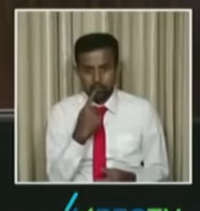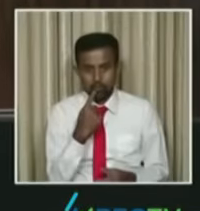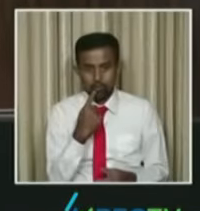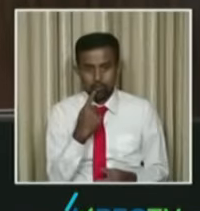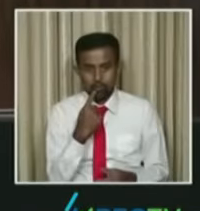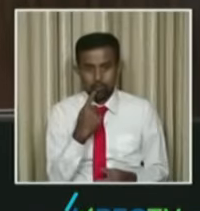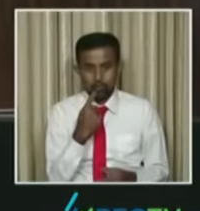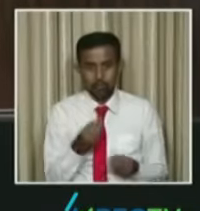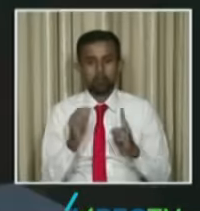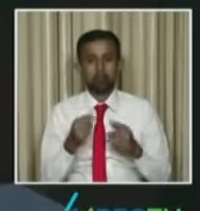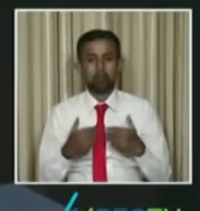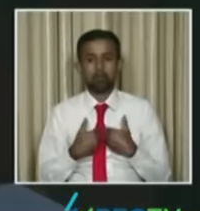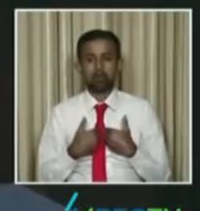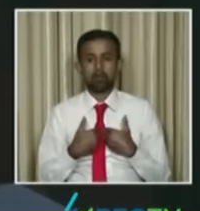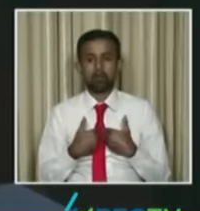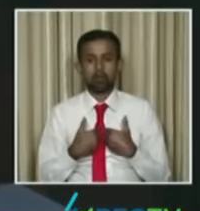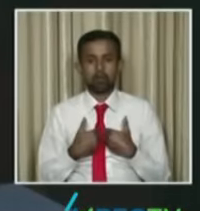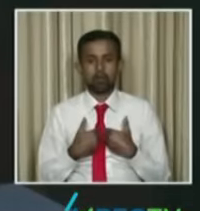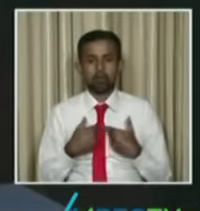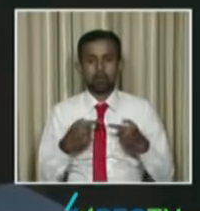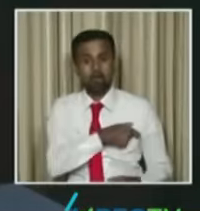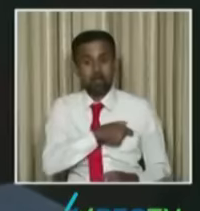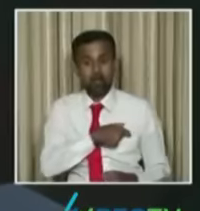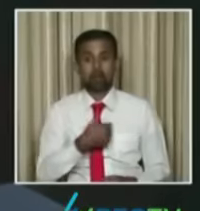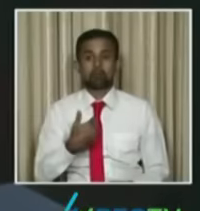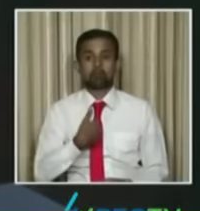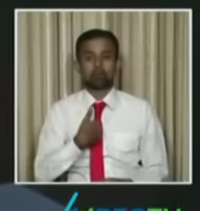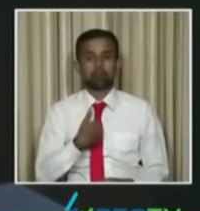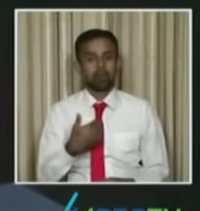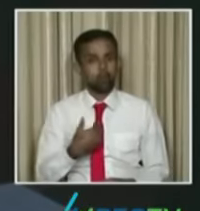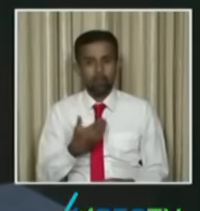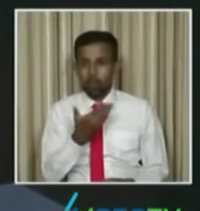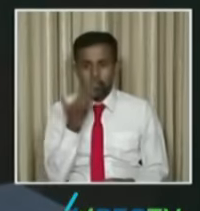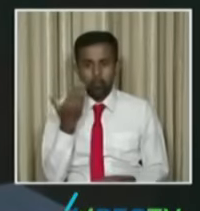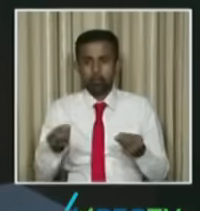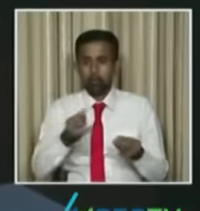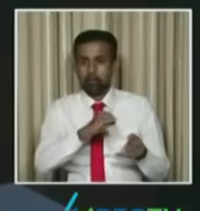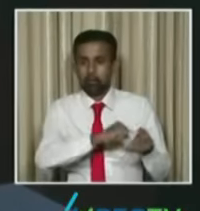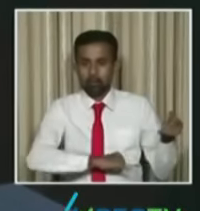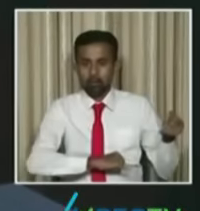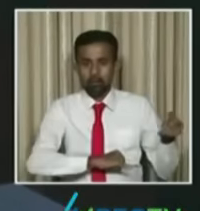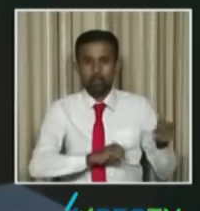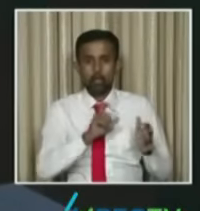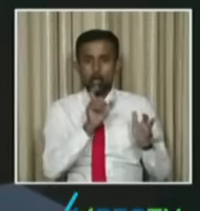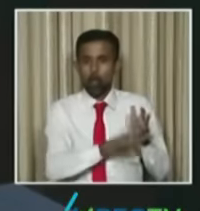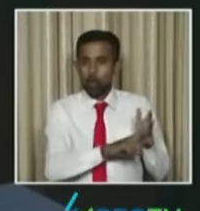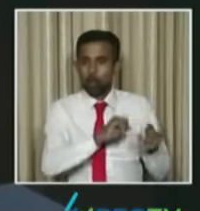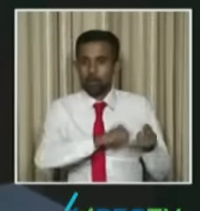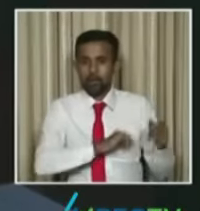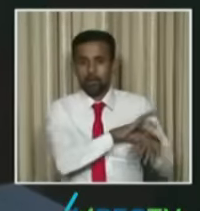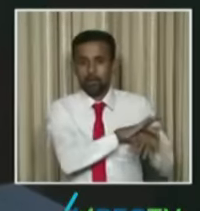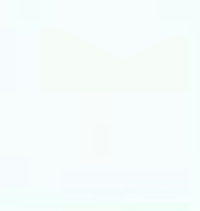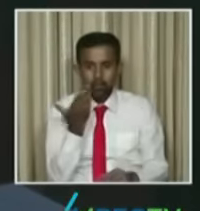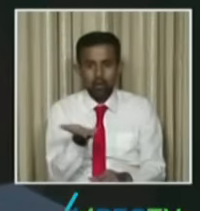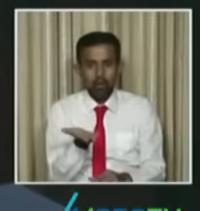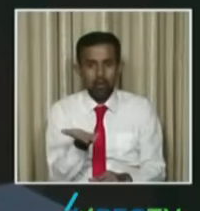එයාගේ ප්‍රවෘත්ති ලේකම් කියලා එයා මම විපක්ෂේ නායක මටත් පුළුවන් ද ප්‍රවෘත්ති ලේකම් සම්බන්ධීකරණ ලේකම් අරගෙන කන්සල්ටටි